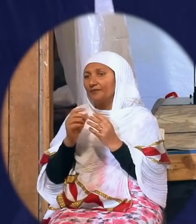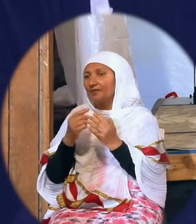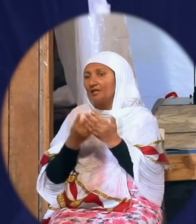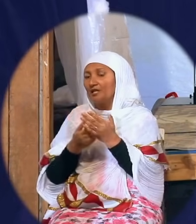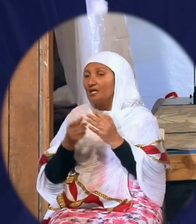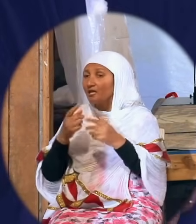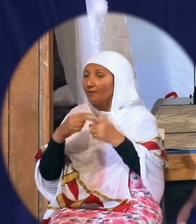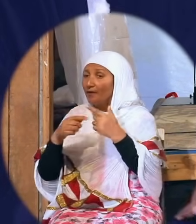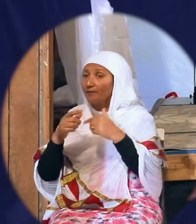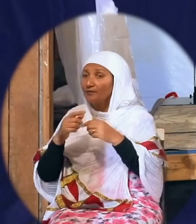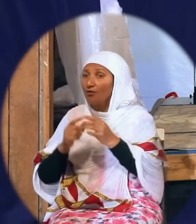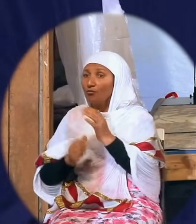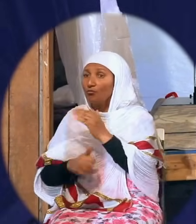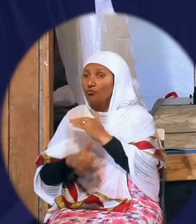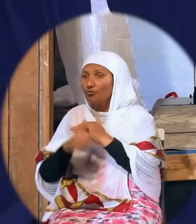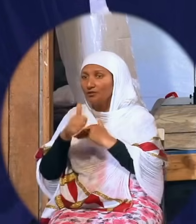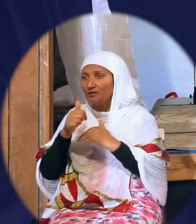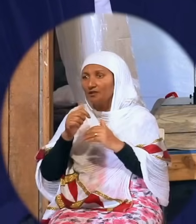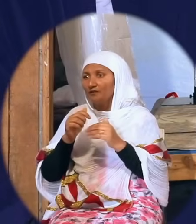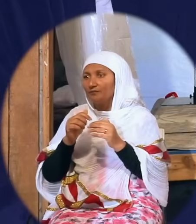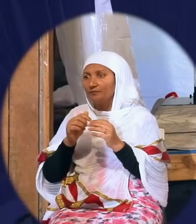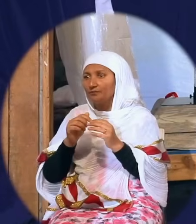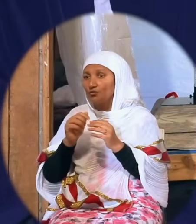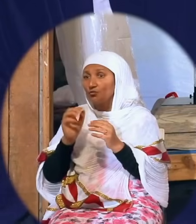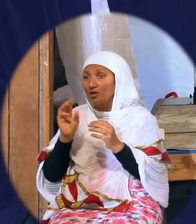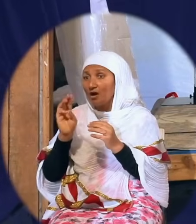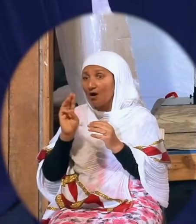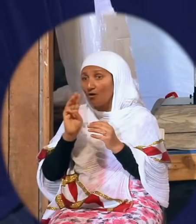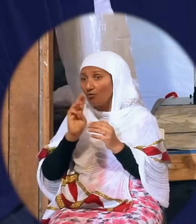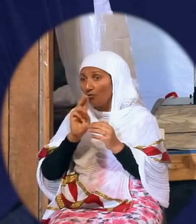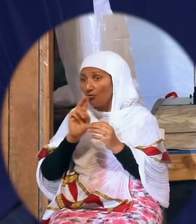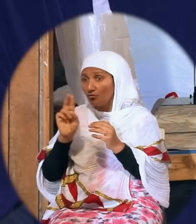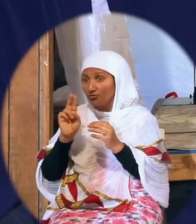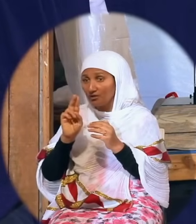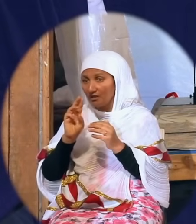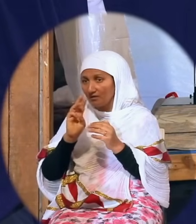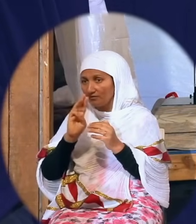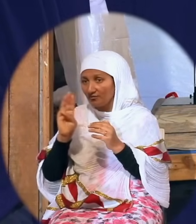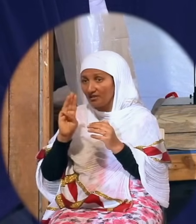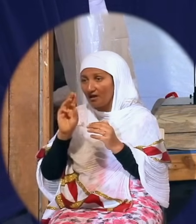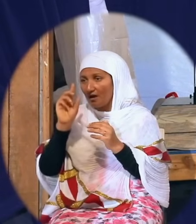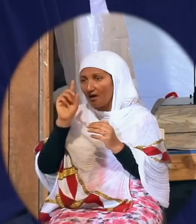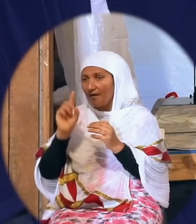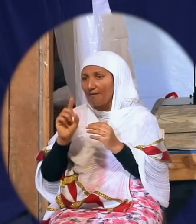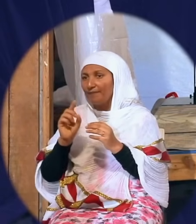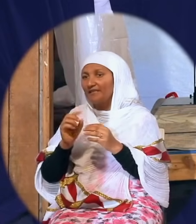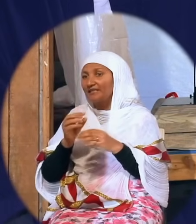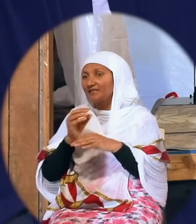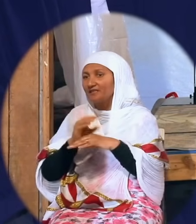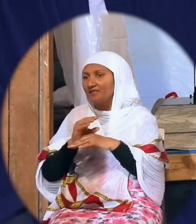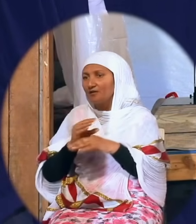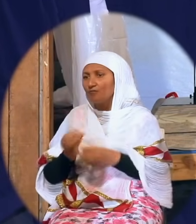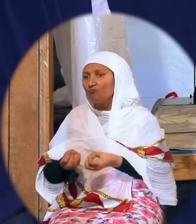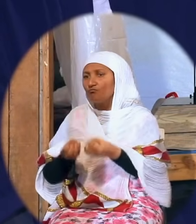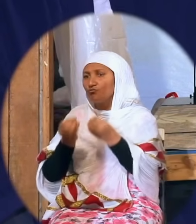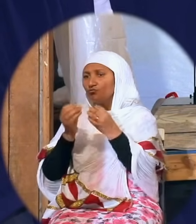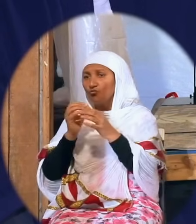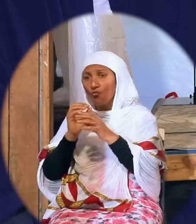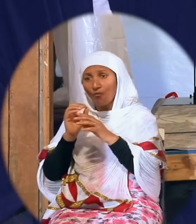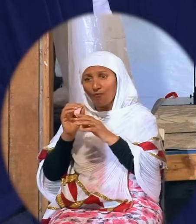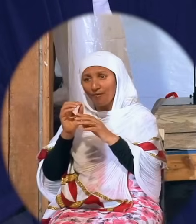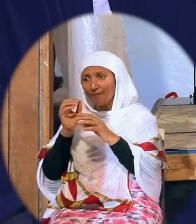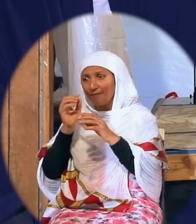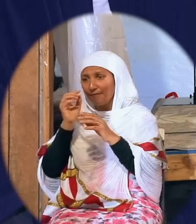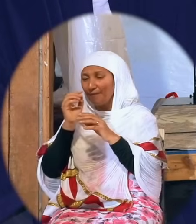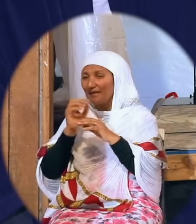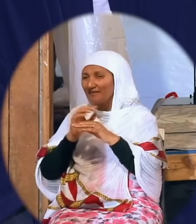ቤተክርስቲያን የሩሲያ ቤተክርስቲያን ለምሳሌ ትልቅ መጻፋትን ታሳተማበታለች ረጅም ጊዜ የሚያዩ ሰው ማለት ይሄ የማስተዋል